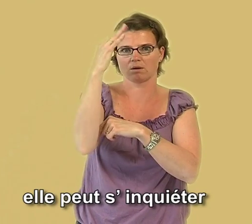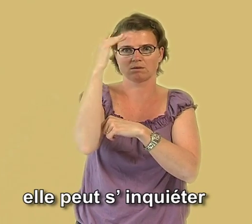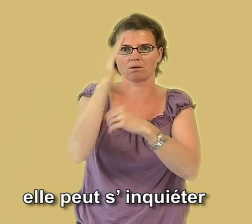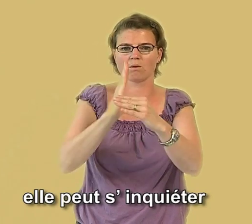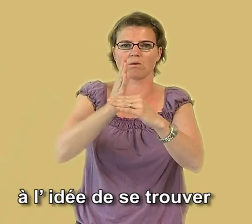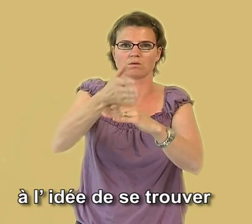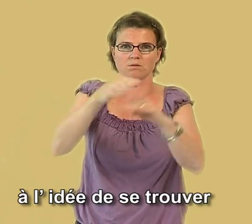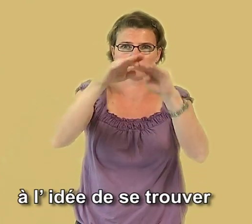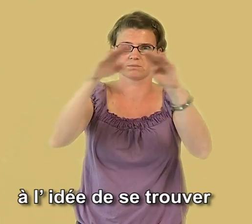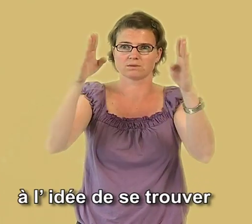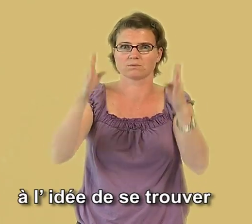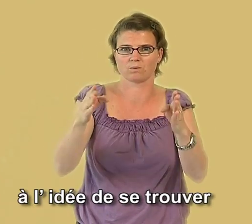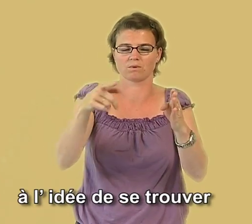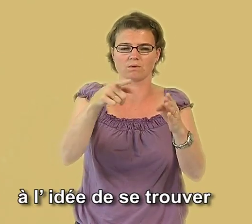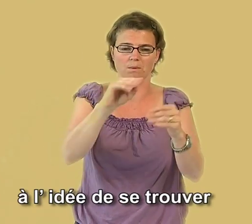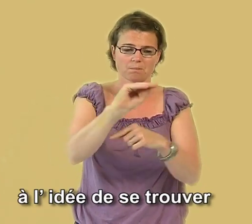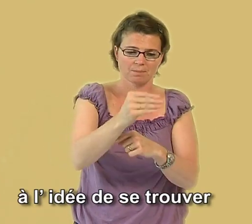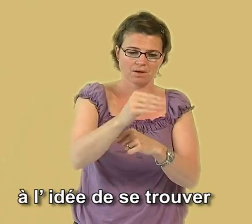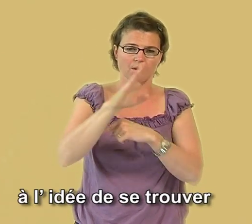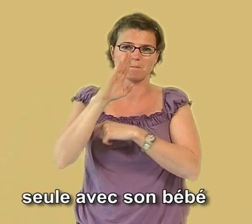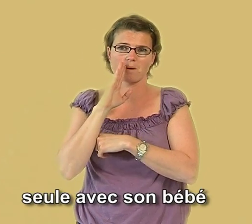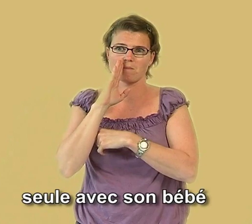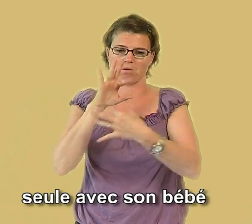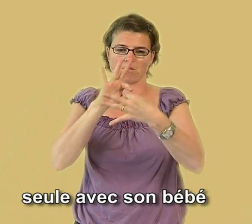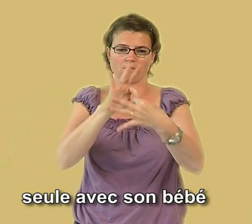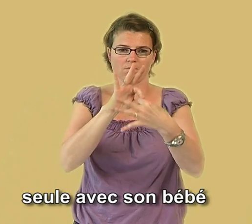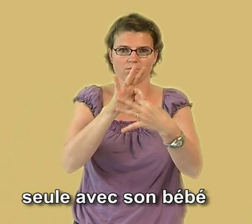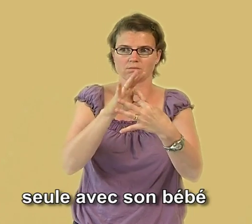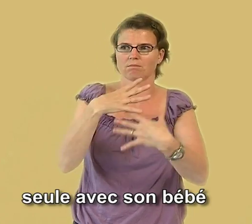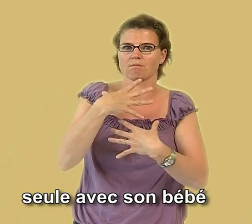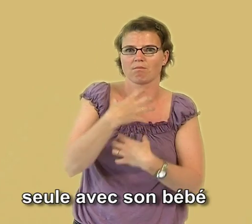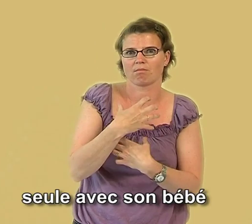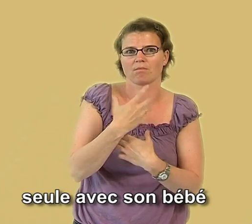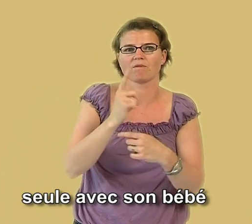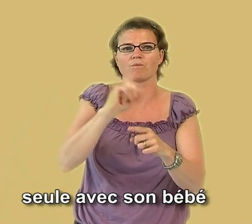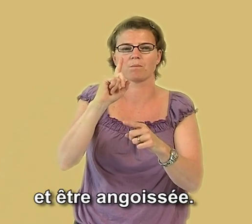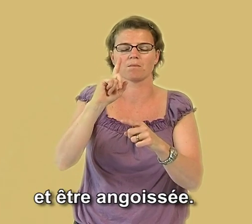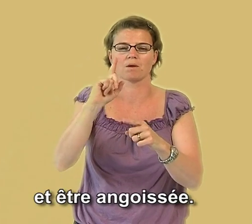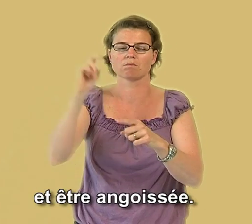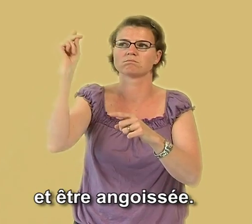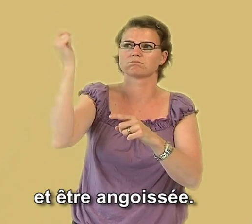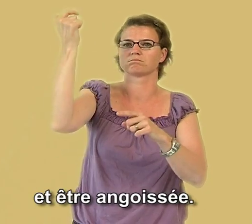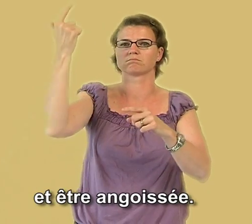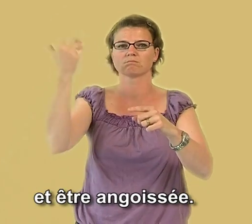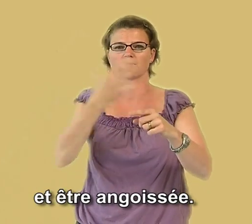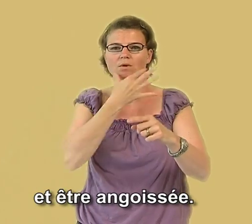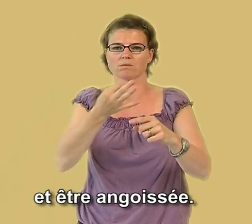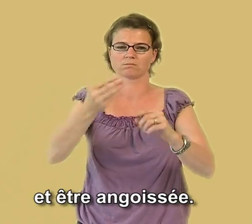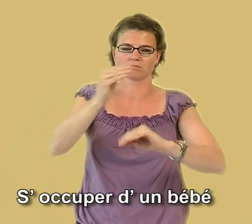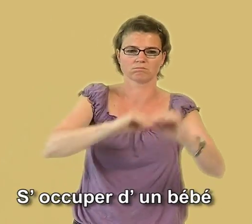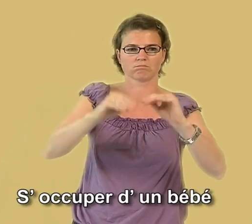À la sortie, il reste des inquiétudes. Savoir qu'on va se retrouver à la maison, seule avec son bébé, peut